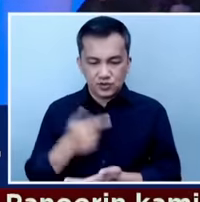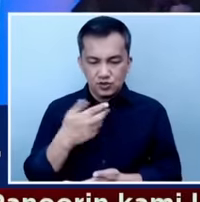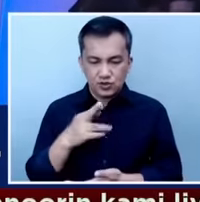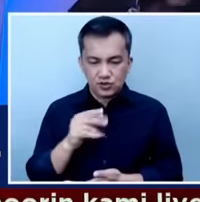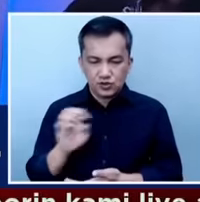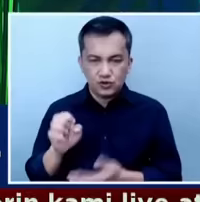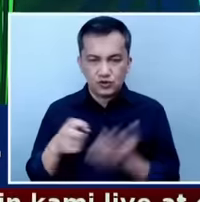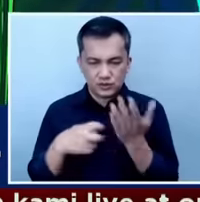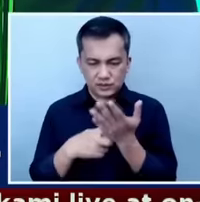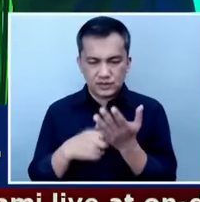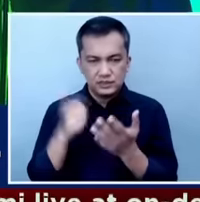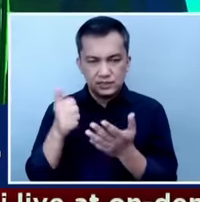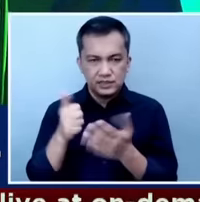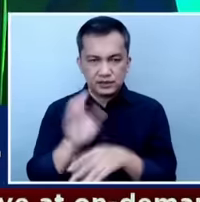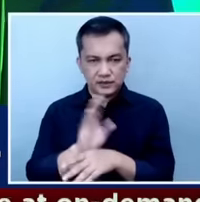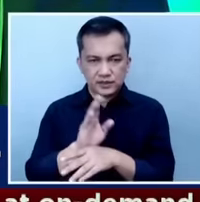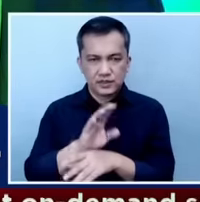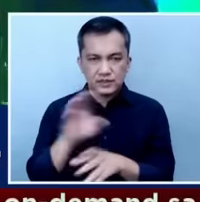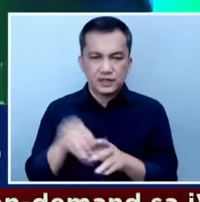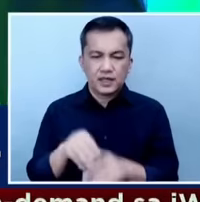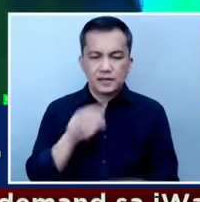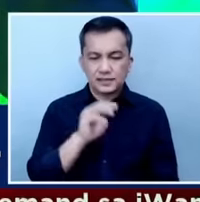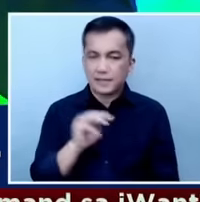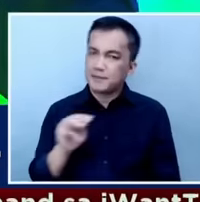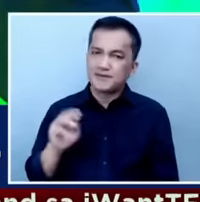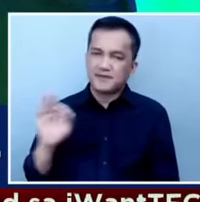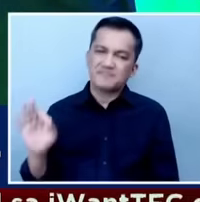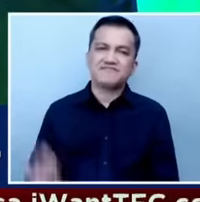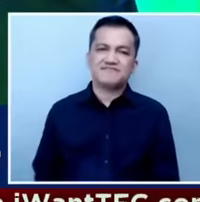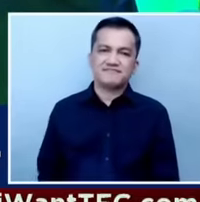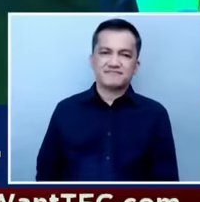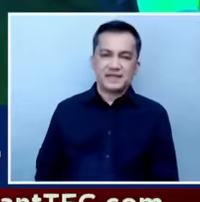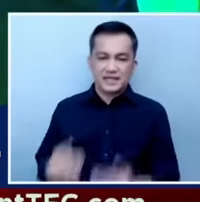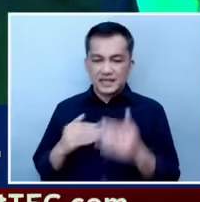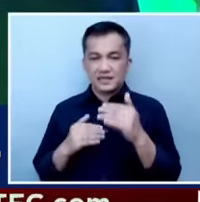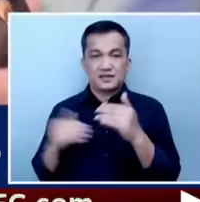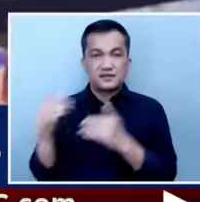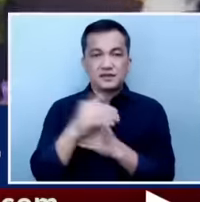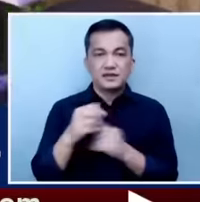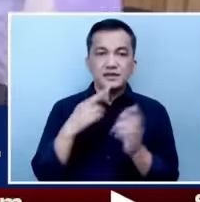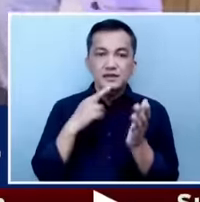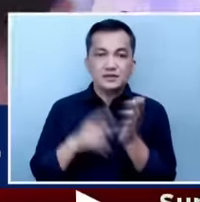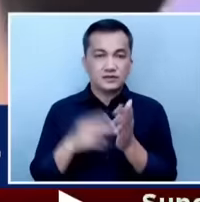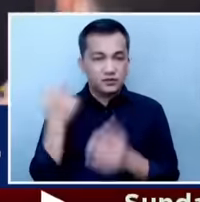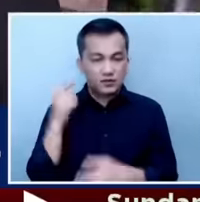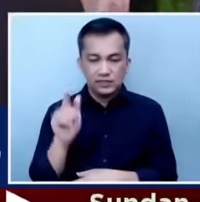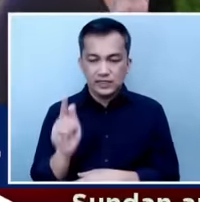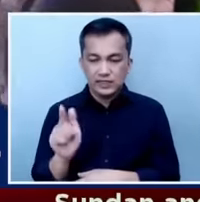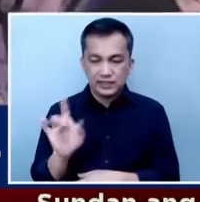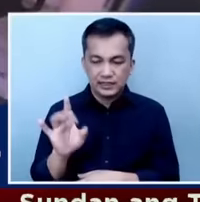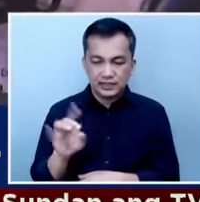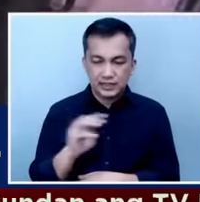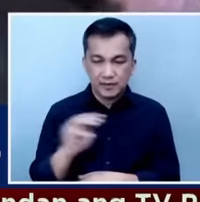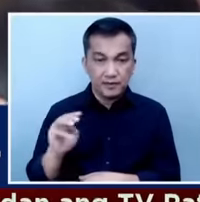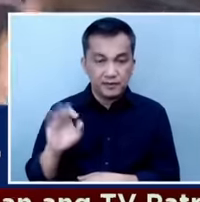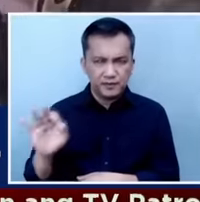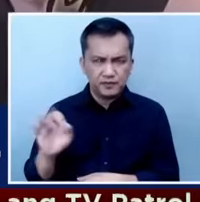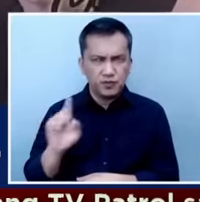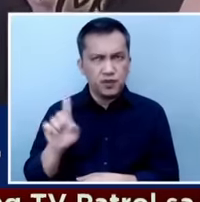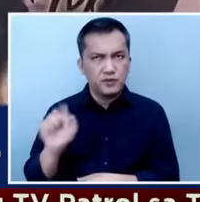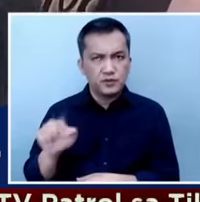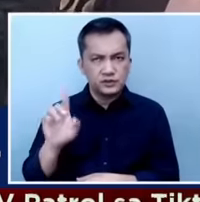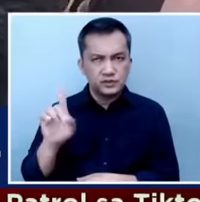10 pelikulang kasali sa MMFF. Nalampasan na nito ang record noong 2018 MMFF na halos